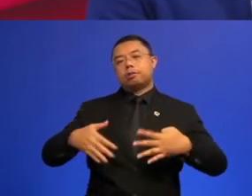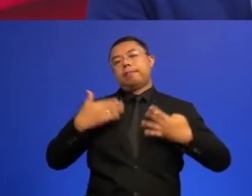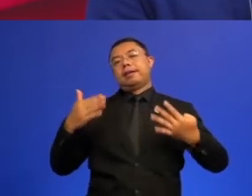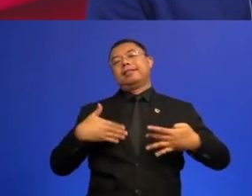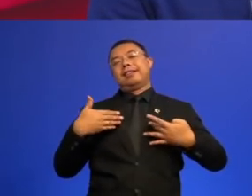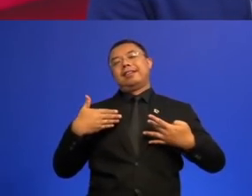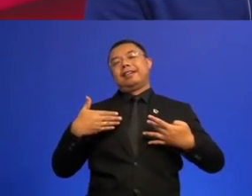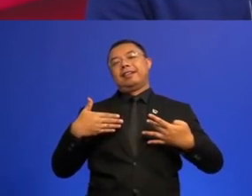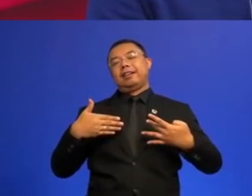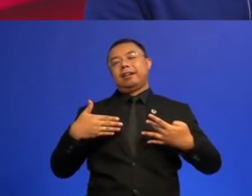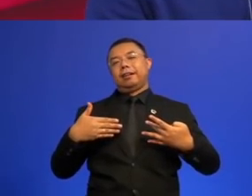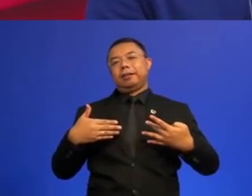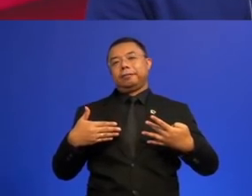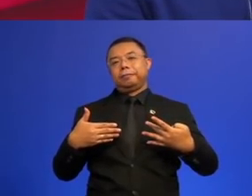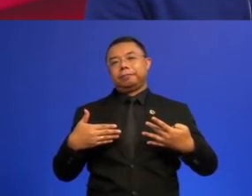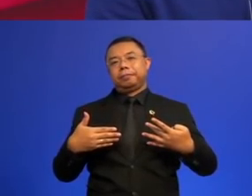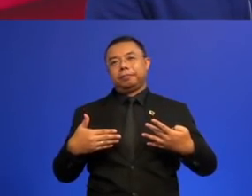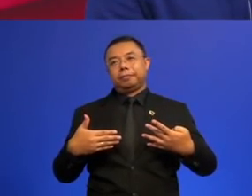dia.